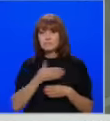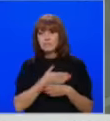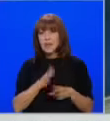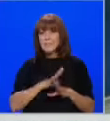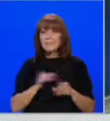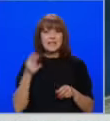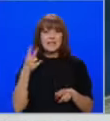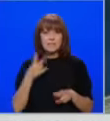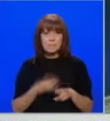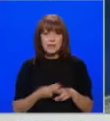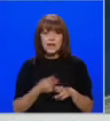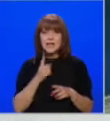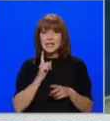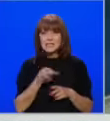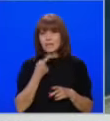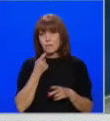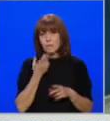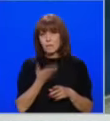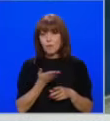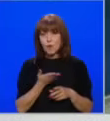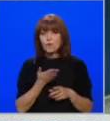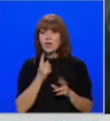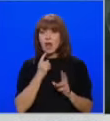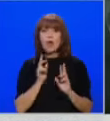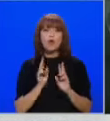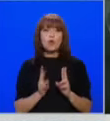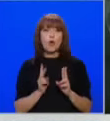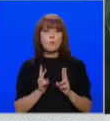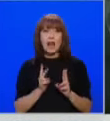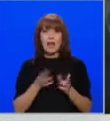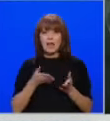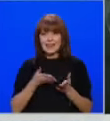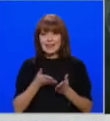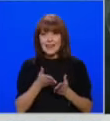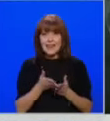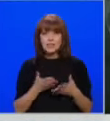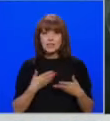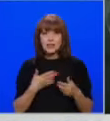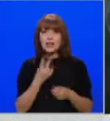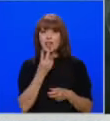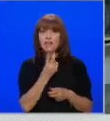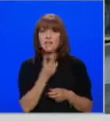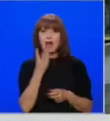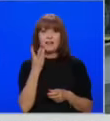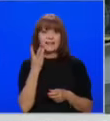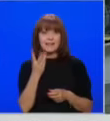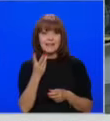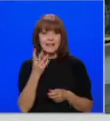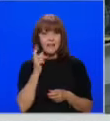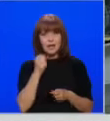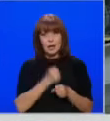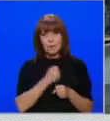който, за да може да бъде каран в нормален ритъм, изисква някъде около 2-3 работни